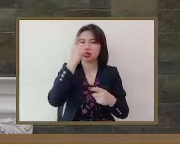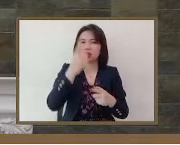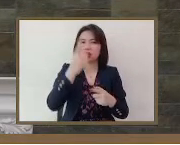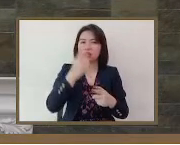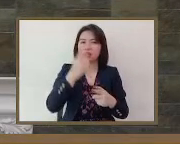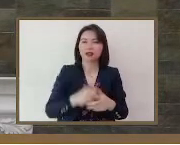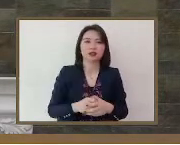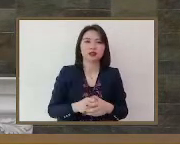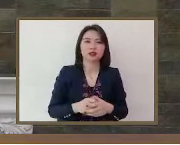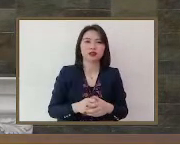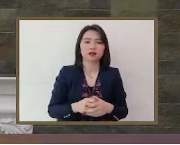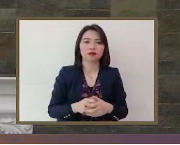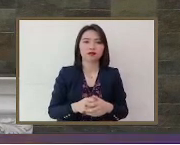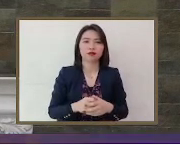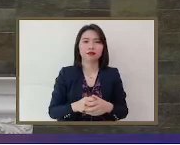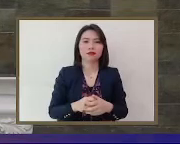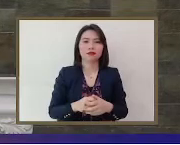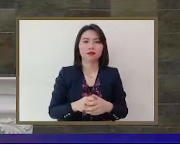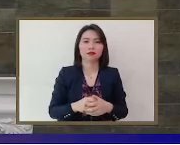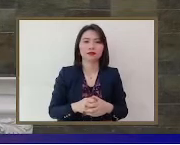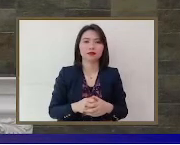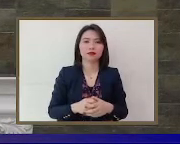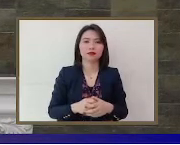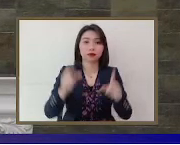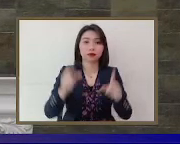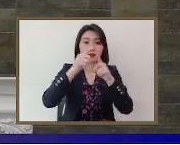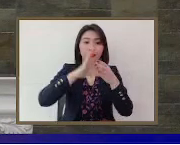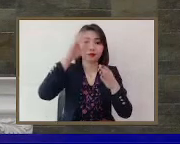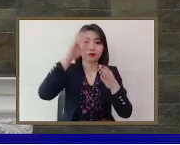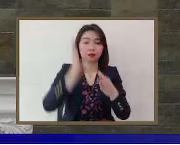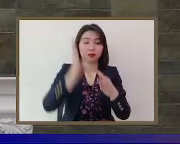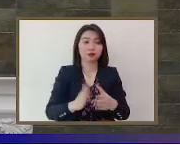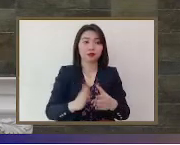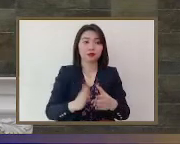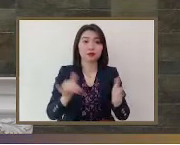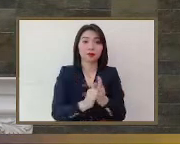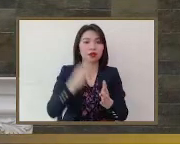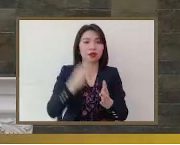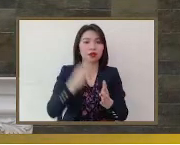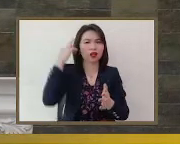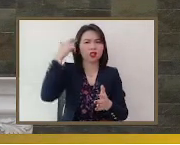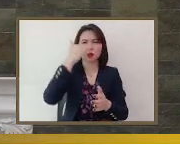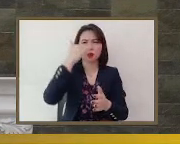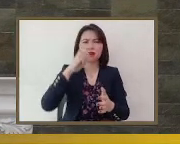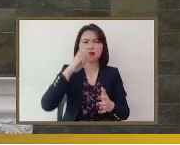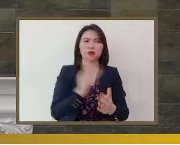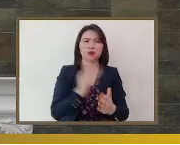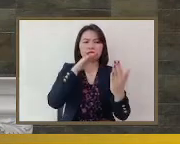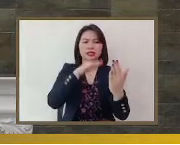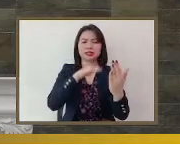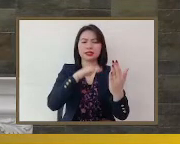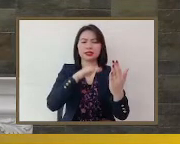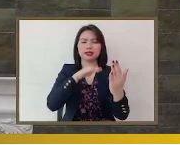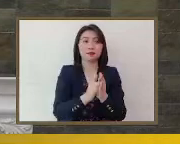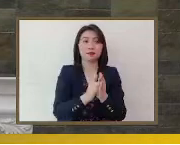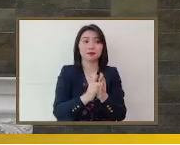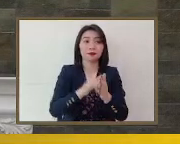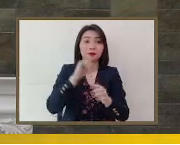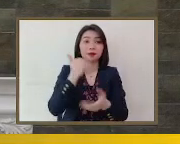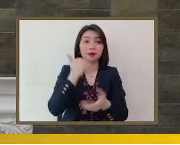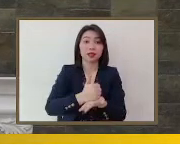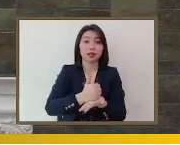yung pang-unawa natin sa salita ng Diyos. That's the reason why we're studying that, okay? In fact, that's a part